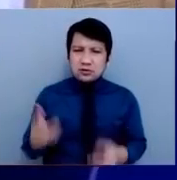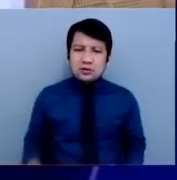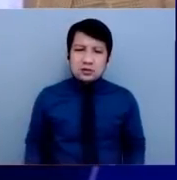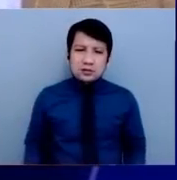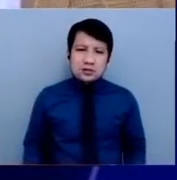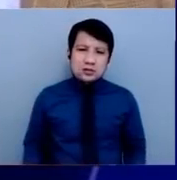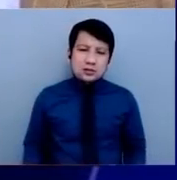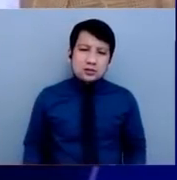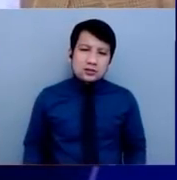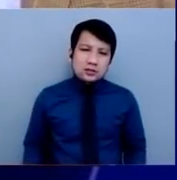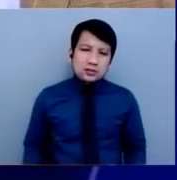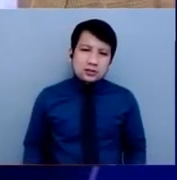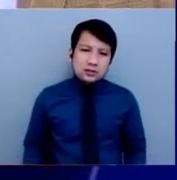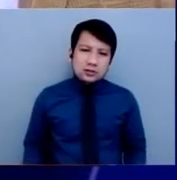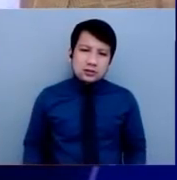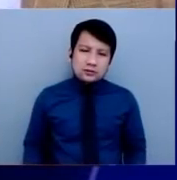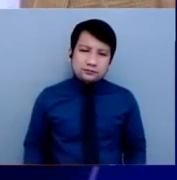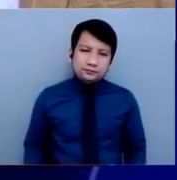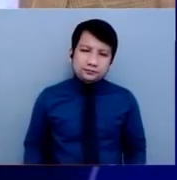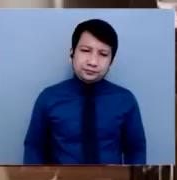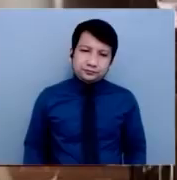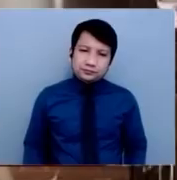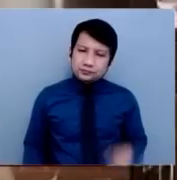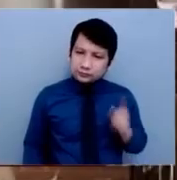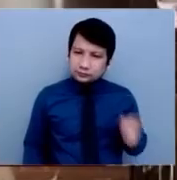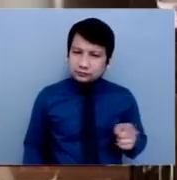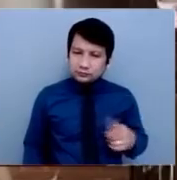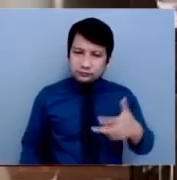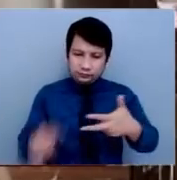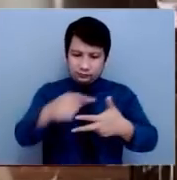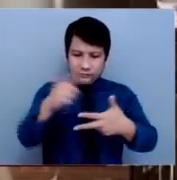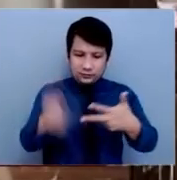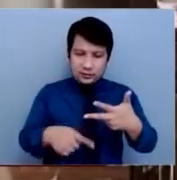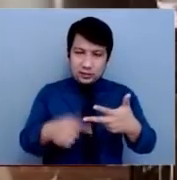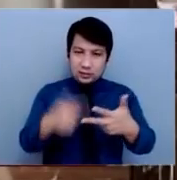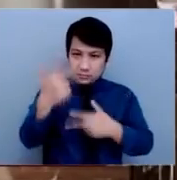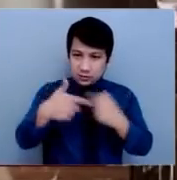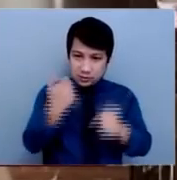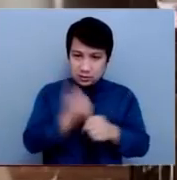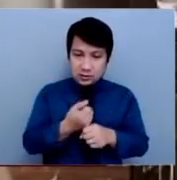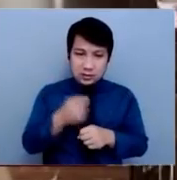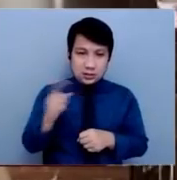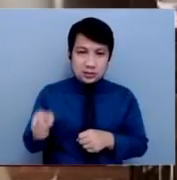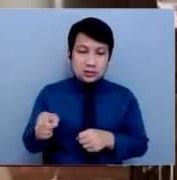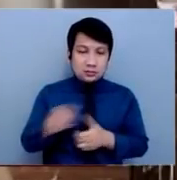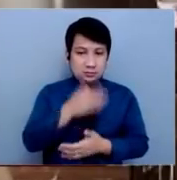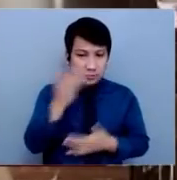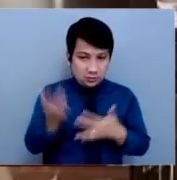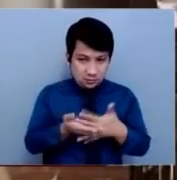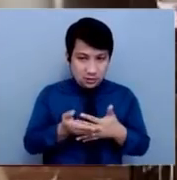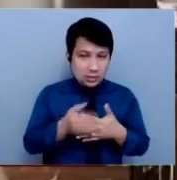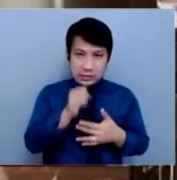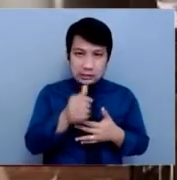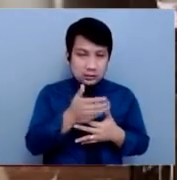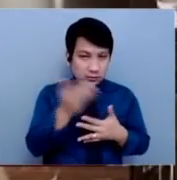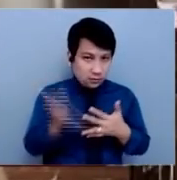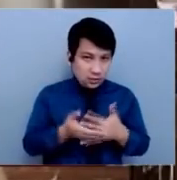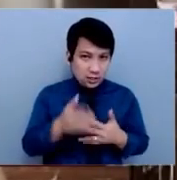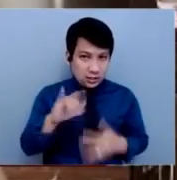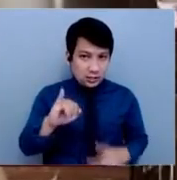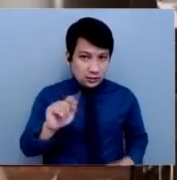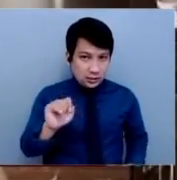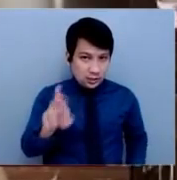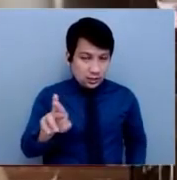Ganito, Ed, no? Linawin ko, no? Yung tatlong taon kasi yung hindi siya nag-file ng kanyang tax returns, no?